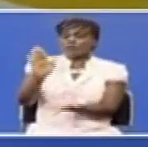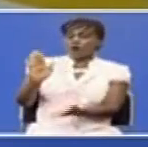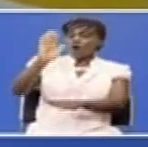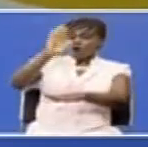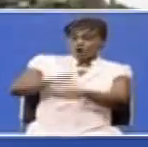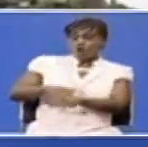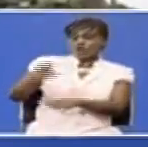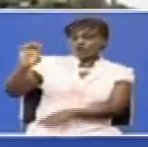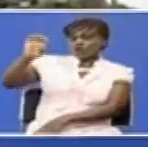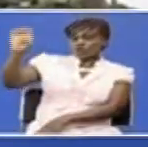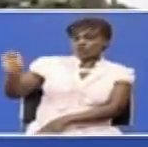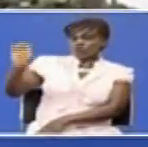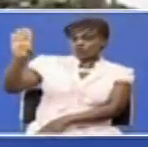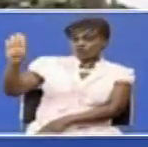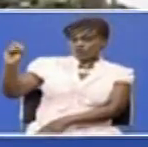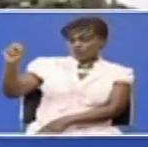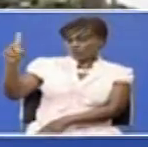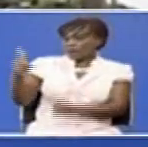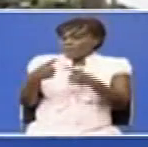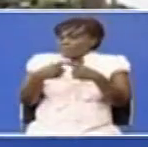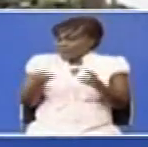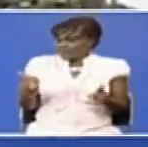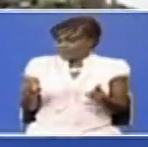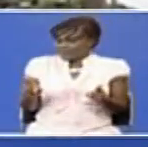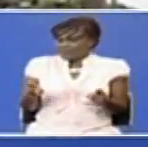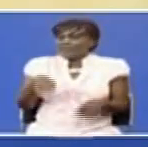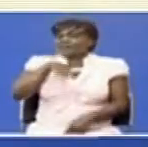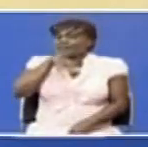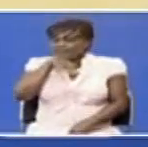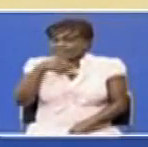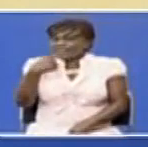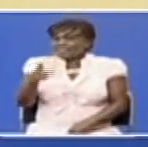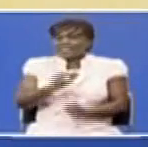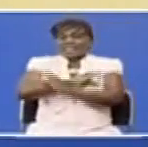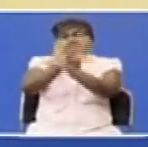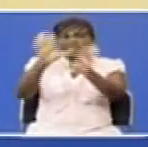swala la mkopo huo wa Eurobond. Hata hivyo, Raila aliweka msimamo wake bayana.